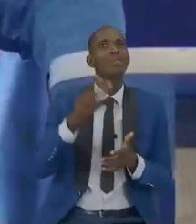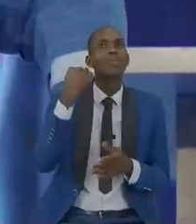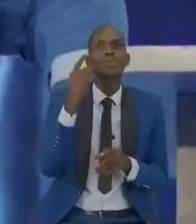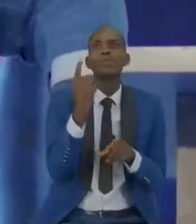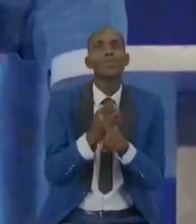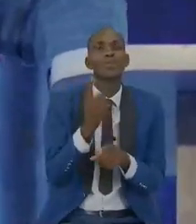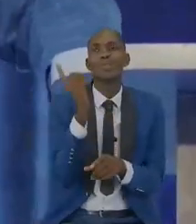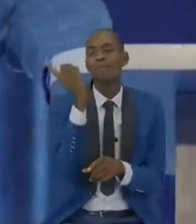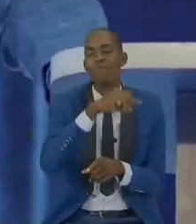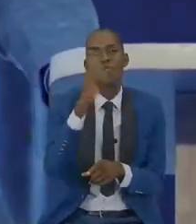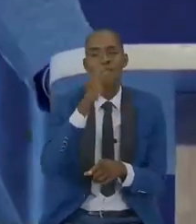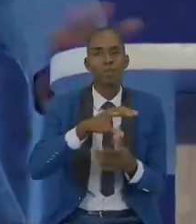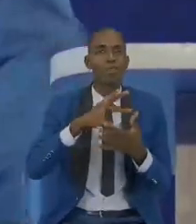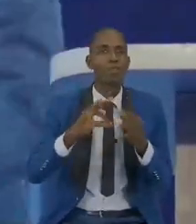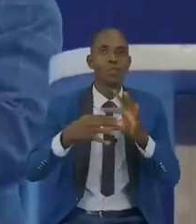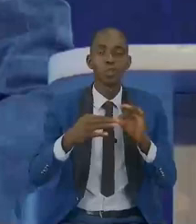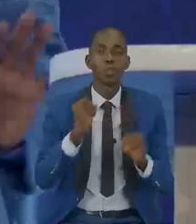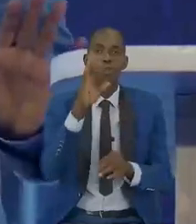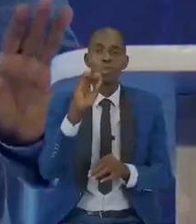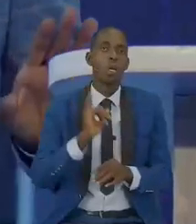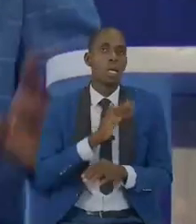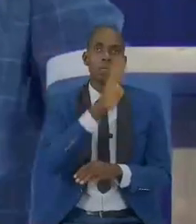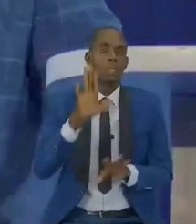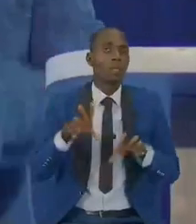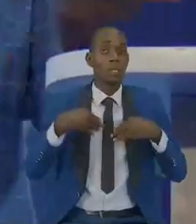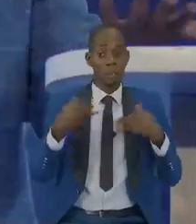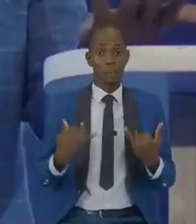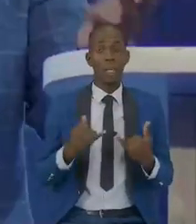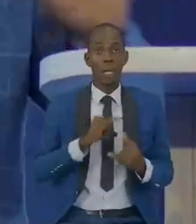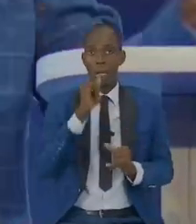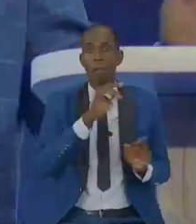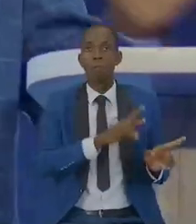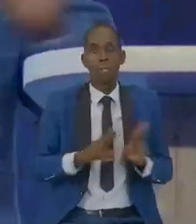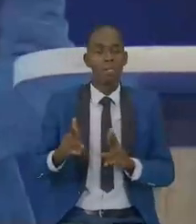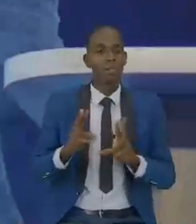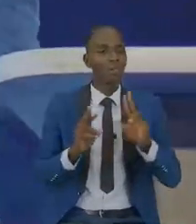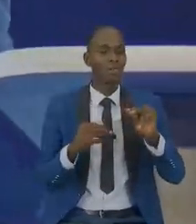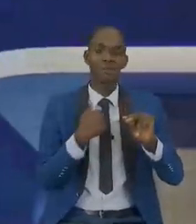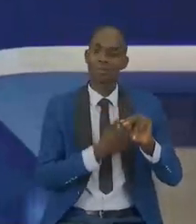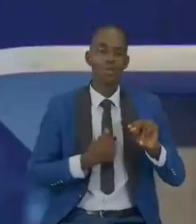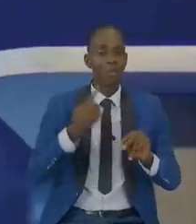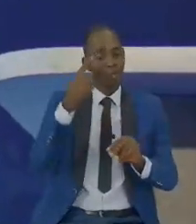évangéliste m'en avait parlé. Mais je crois que ce sont des fables. Donc je n'avais pas accepté cela. Maintenant je suis prêt.